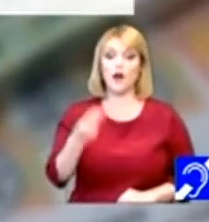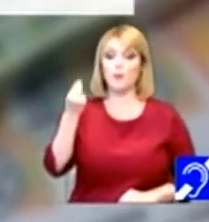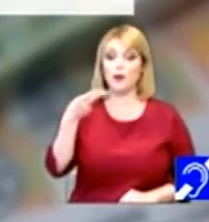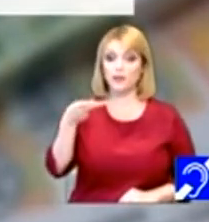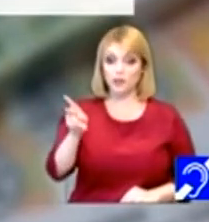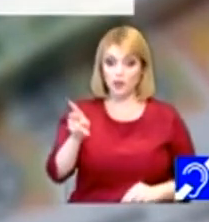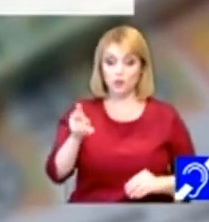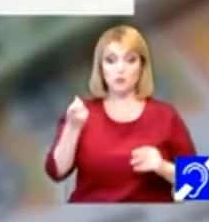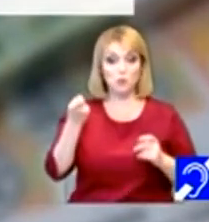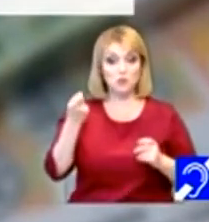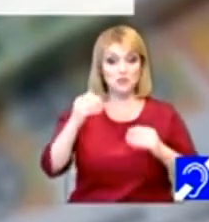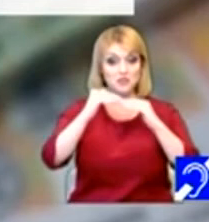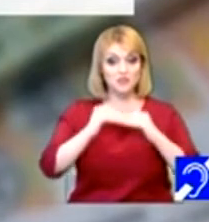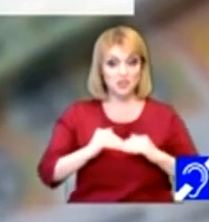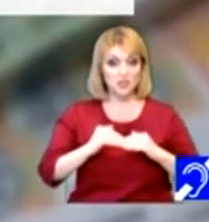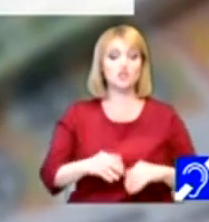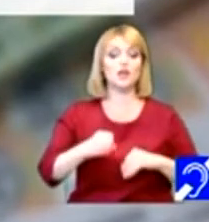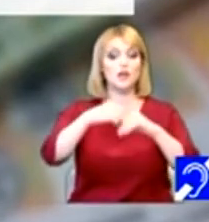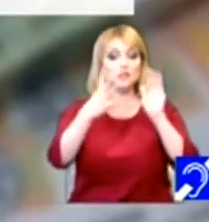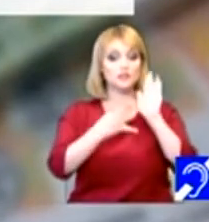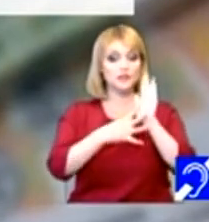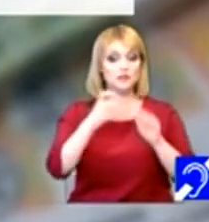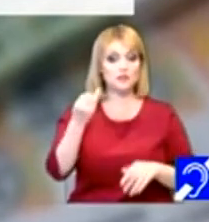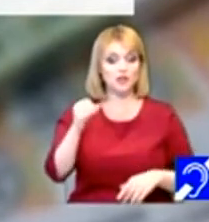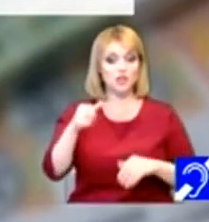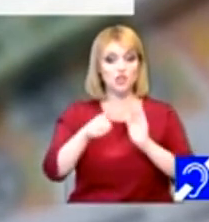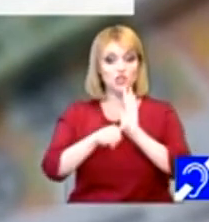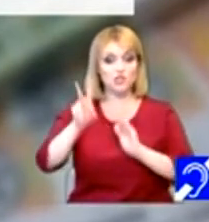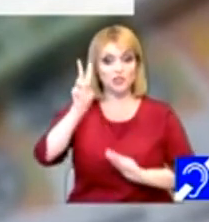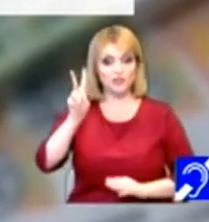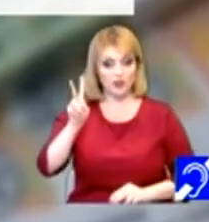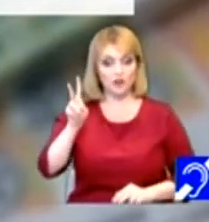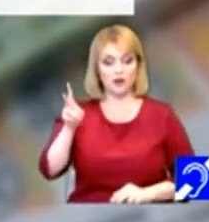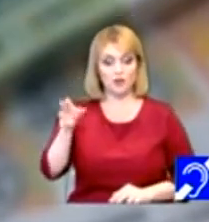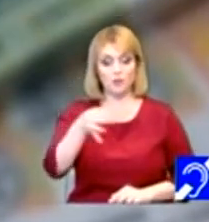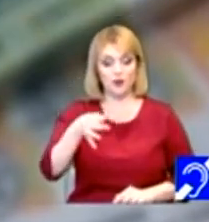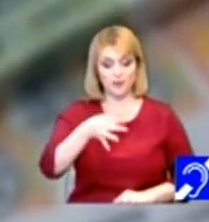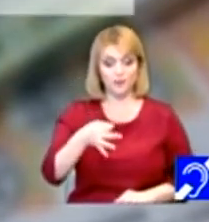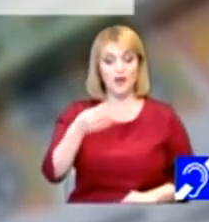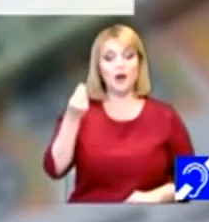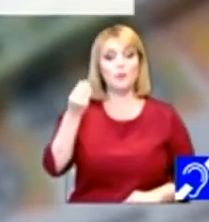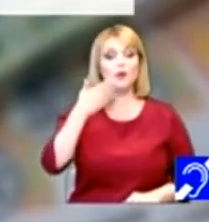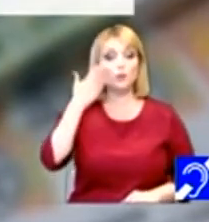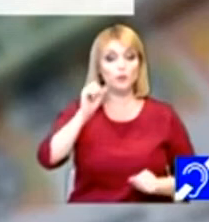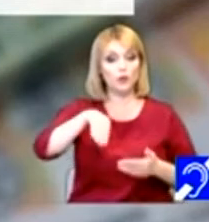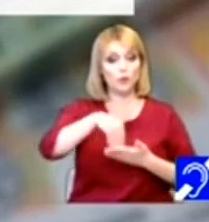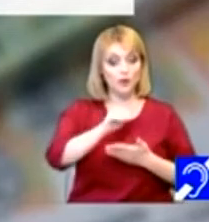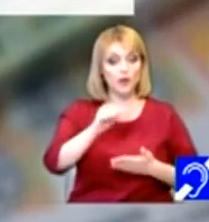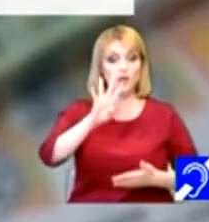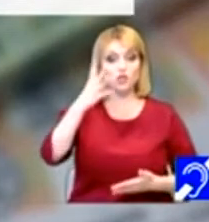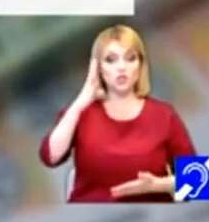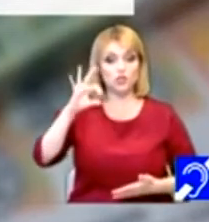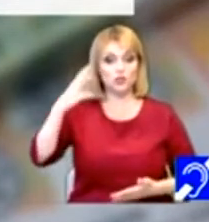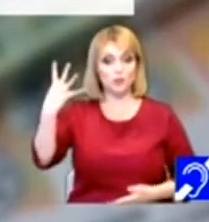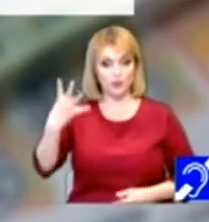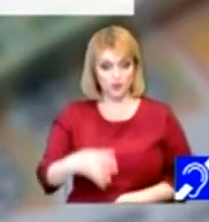Euro se ieftinește cu 4 bani, astfel moneda europeană va fi cotată la 19 lei și 62 de bani. Leul românesc cedează un ban și va fi